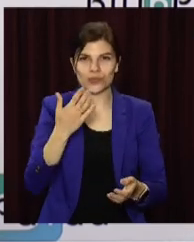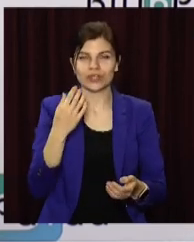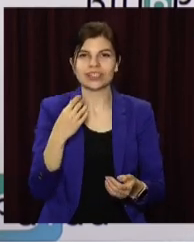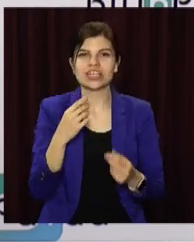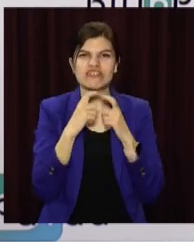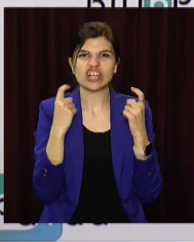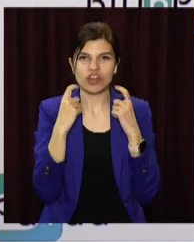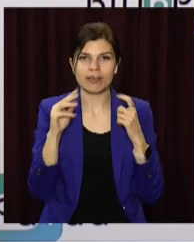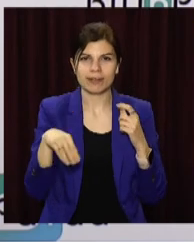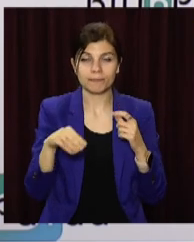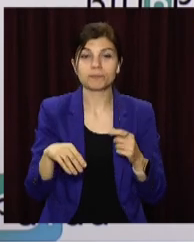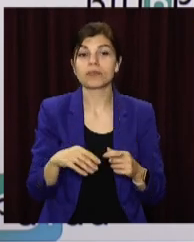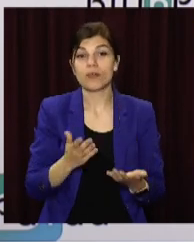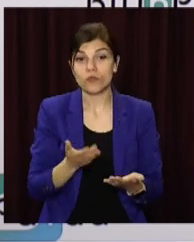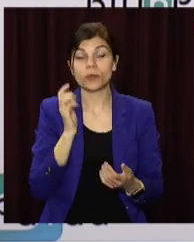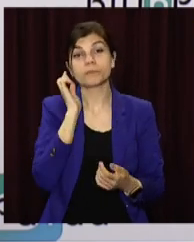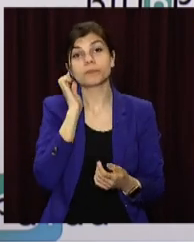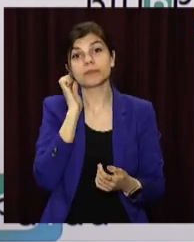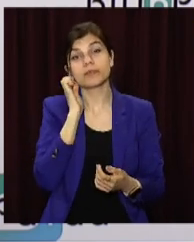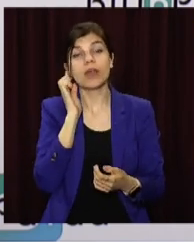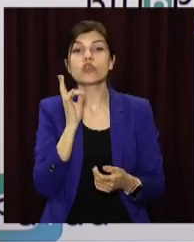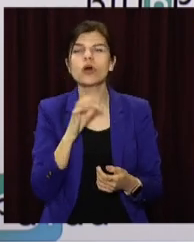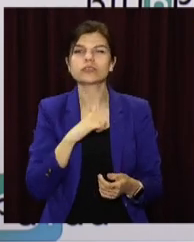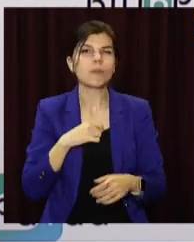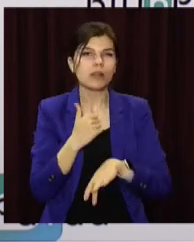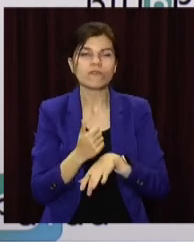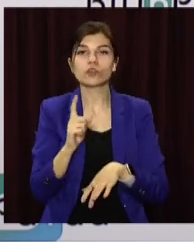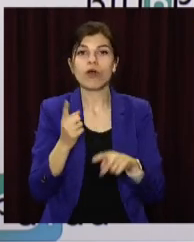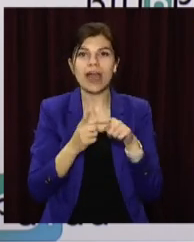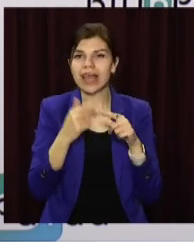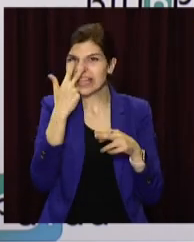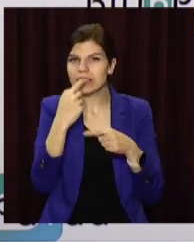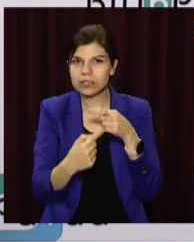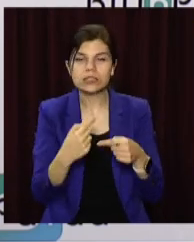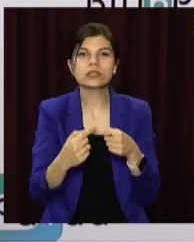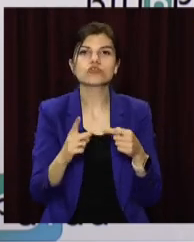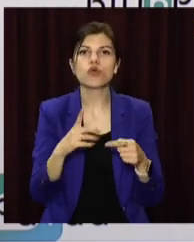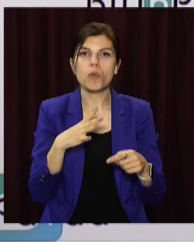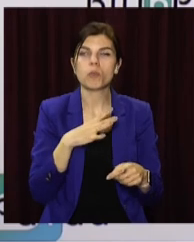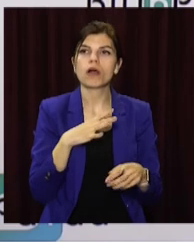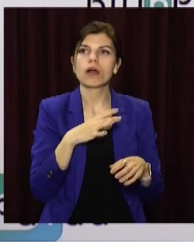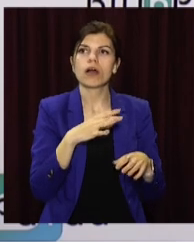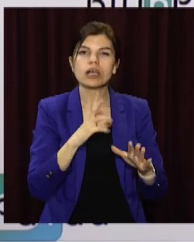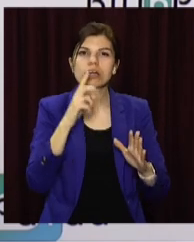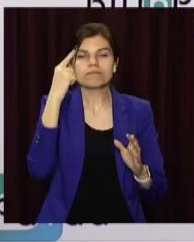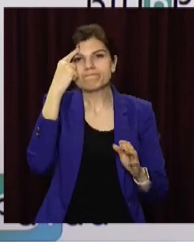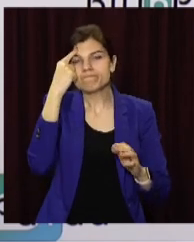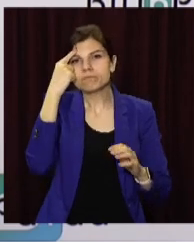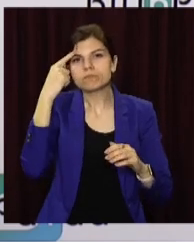эти традиции тем, чем пожелает. Однако самое главное, чтобы вот эти традиции, они вели все-таки к